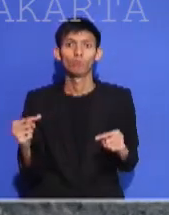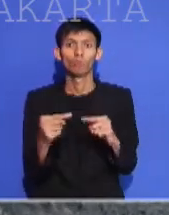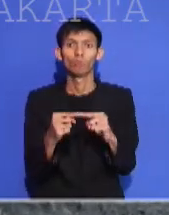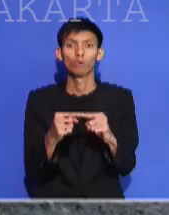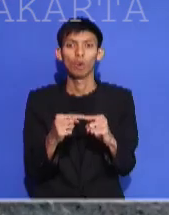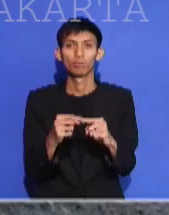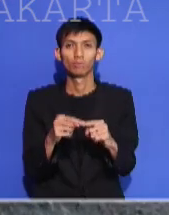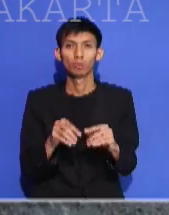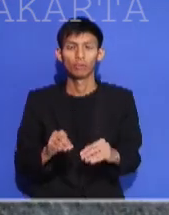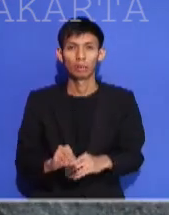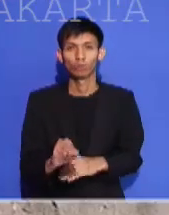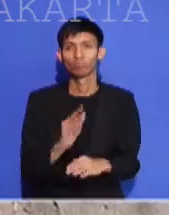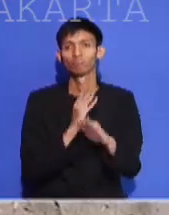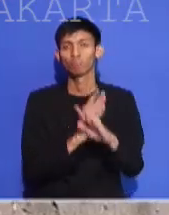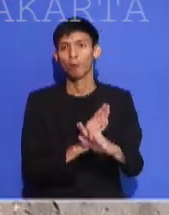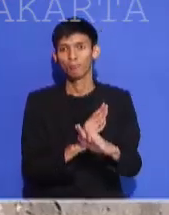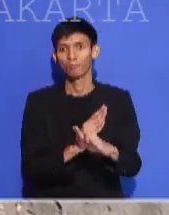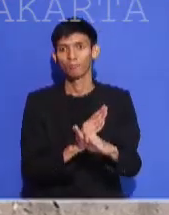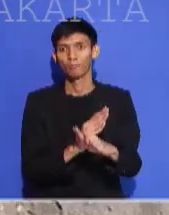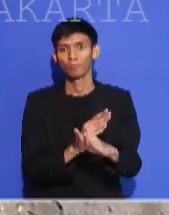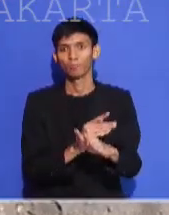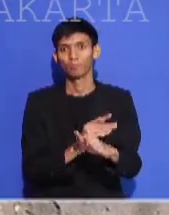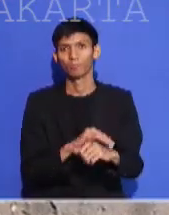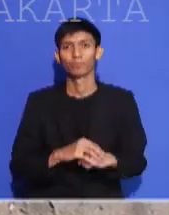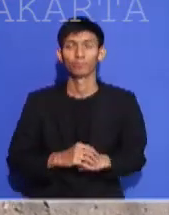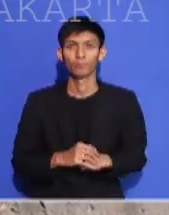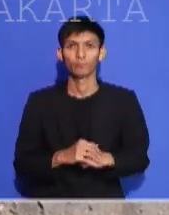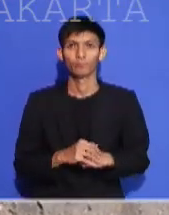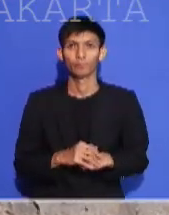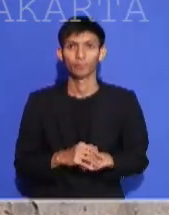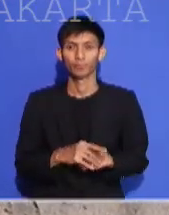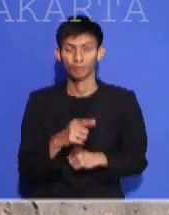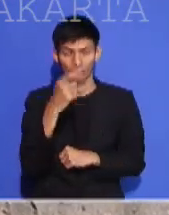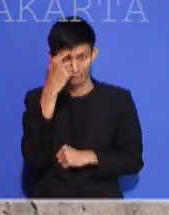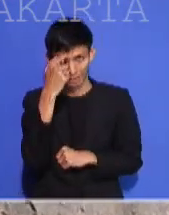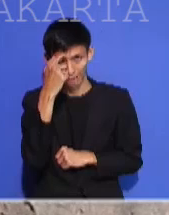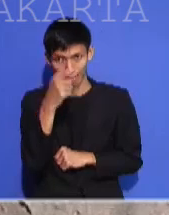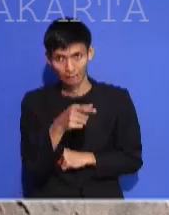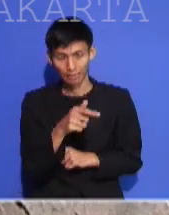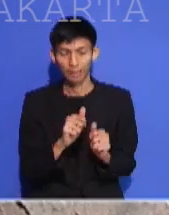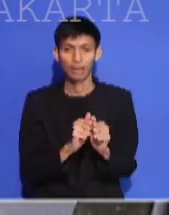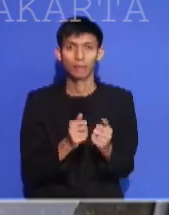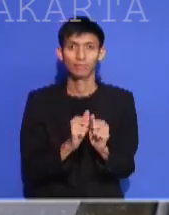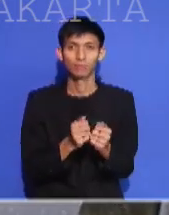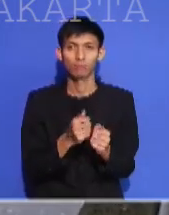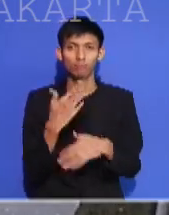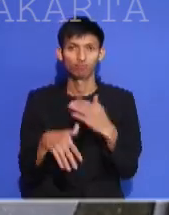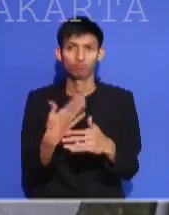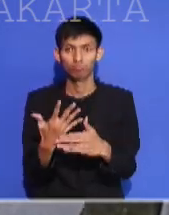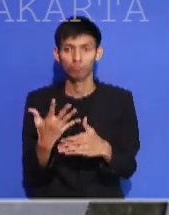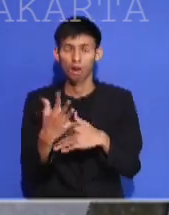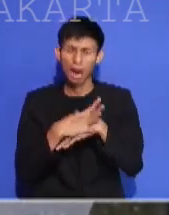tikus ingkang ugi dados mengsaipun kadang tani kacang. Tanaman kacang ingkang dipun tindakaken kanthi cara organik menika